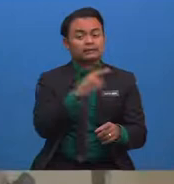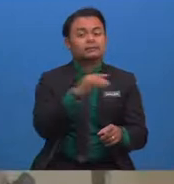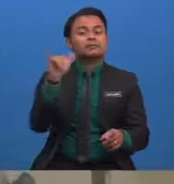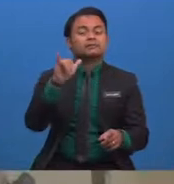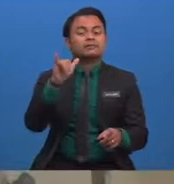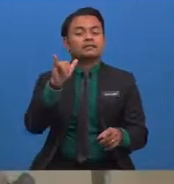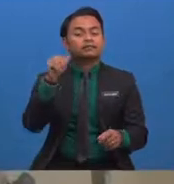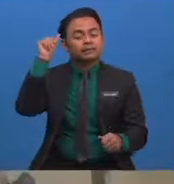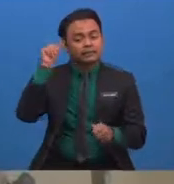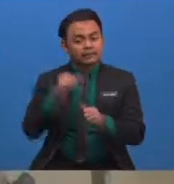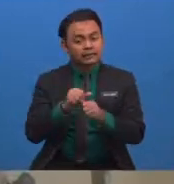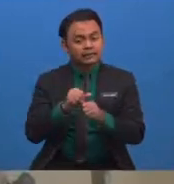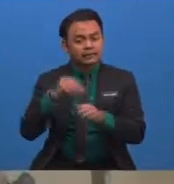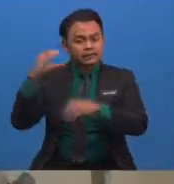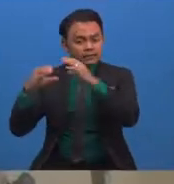memasak.